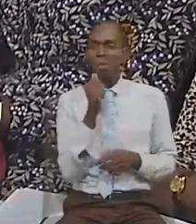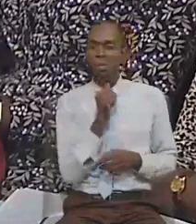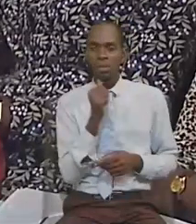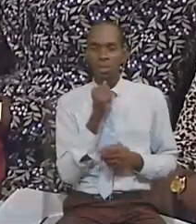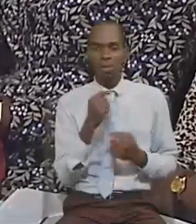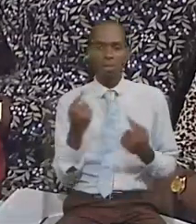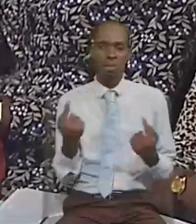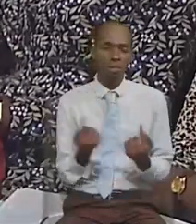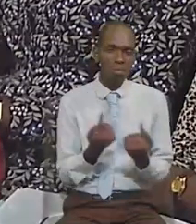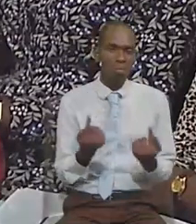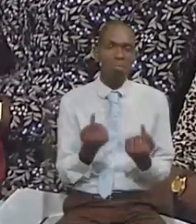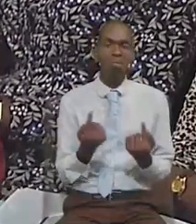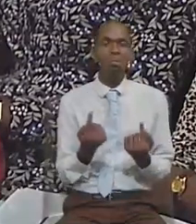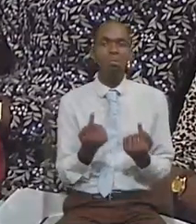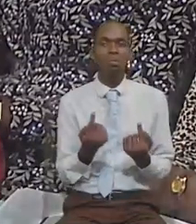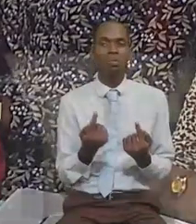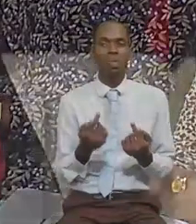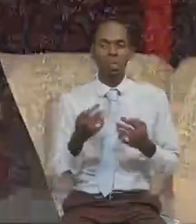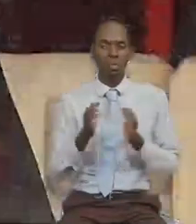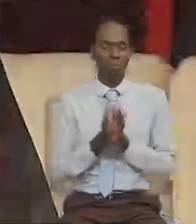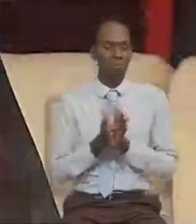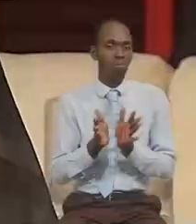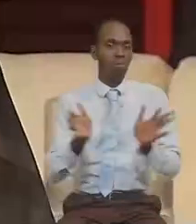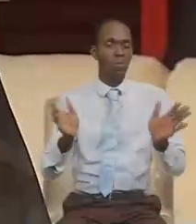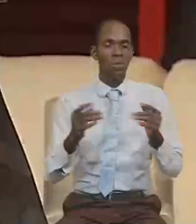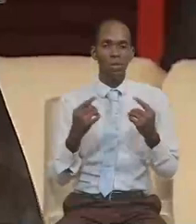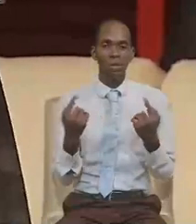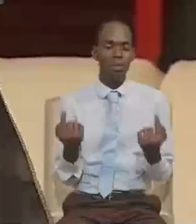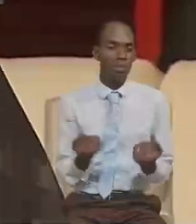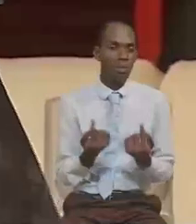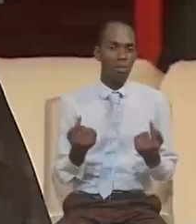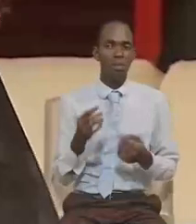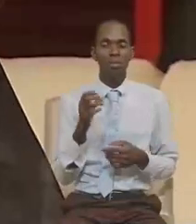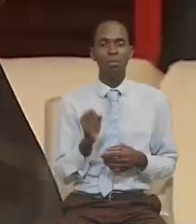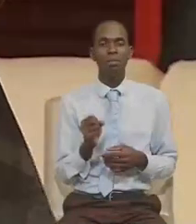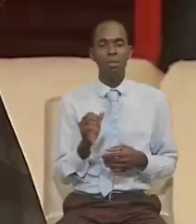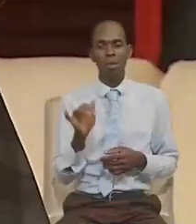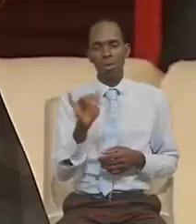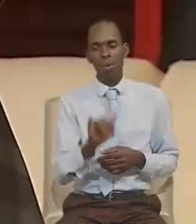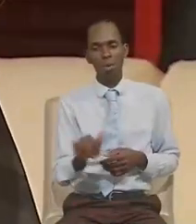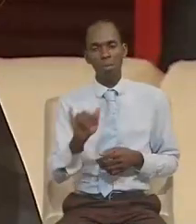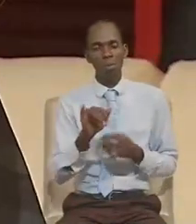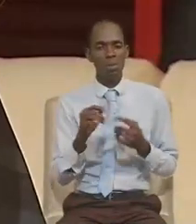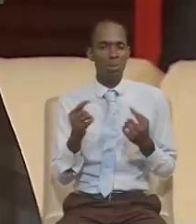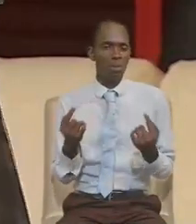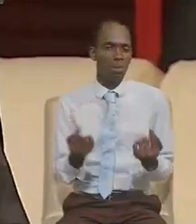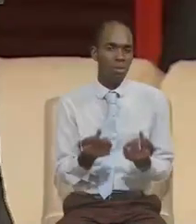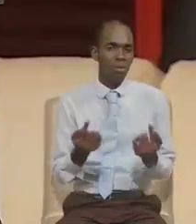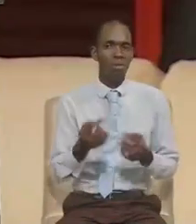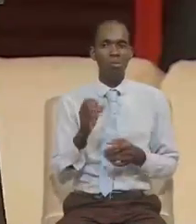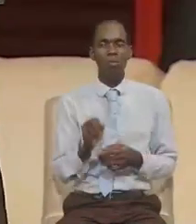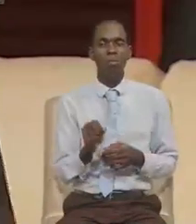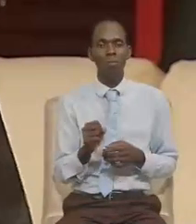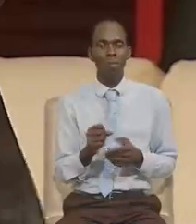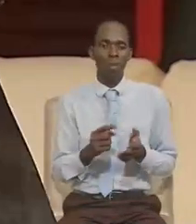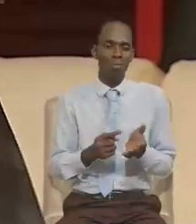appelle, les péchés publics comme on les appelle, les péchés communs comme on les appelle, les péchés occasionnels